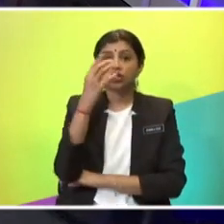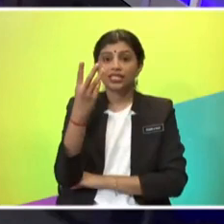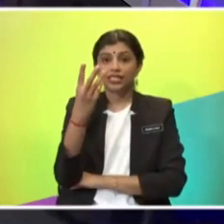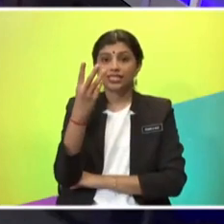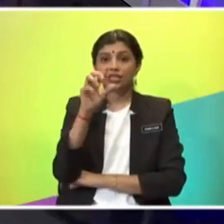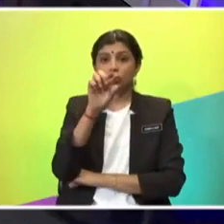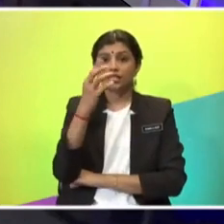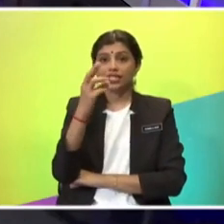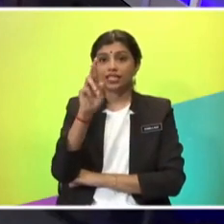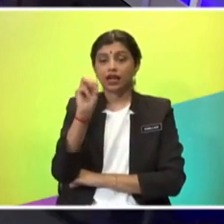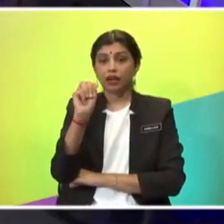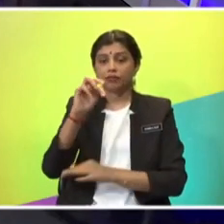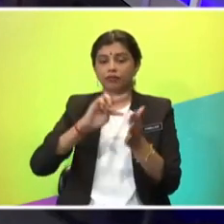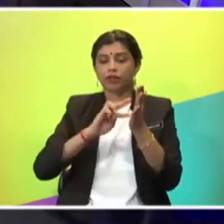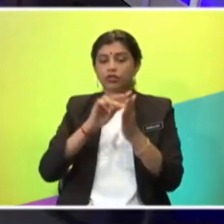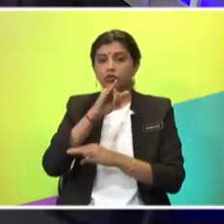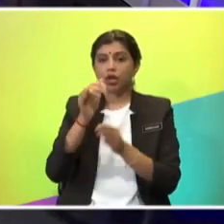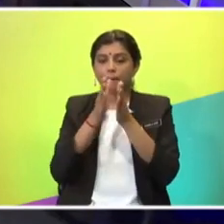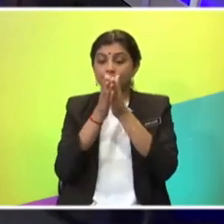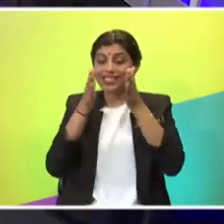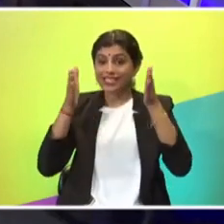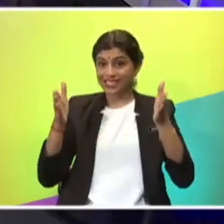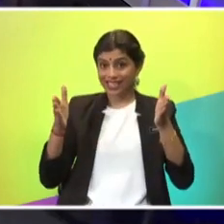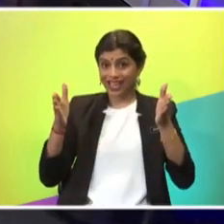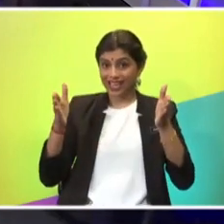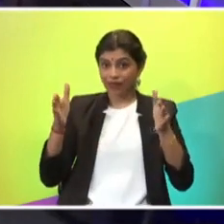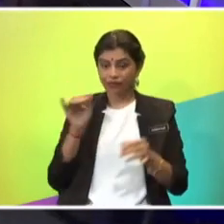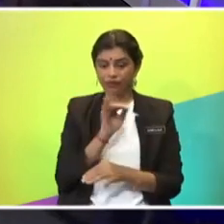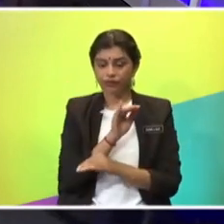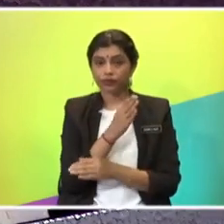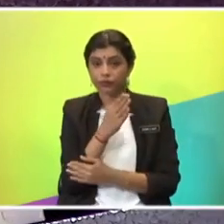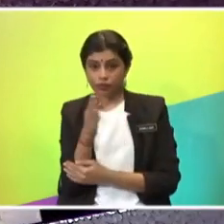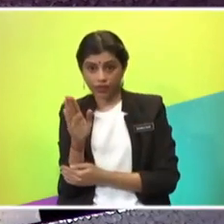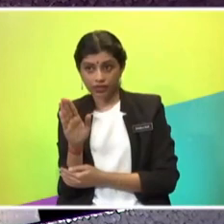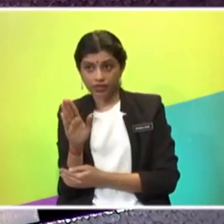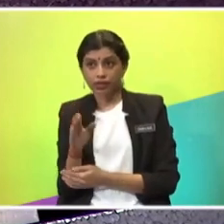Okey, .6.6 RM space tanda angka.